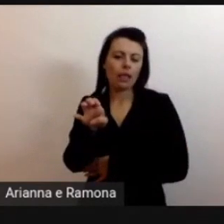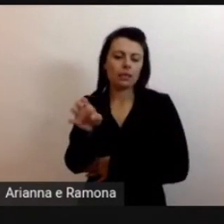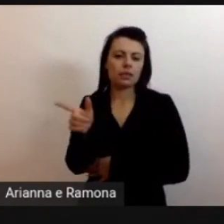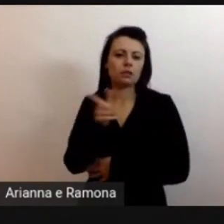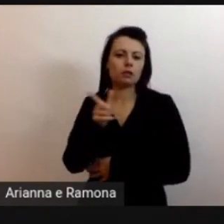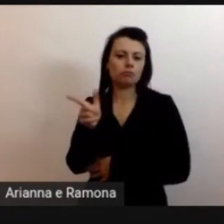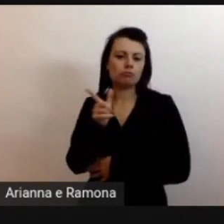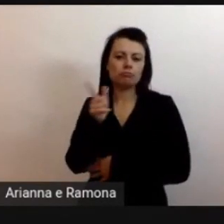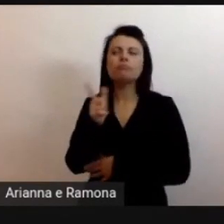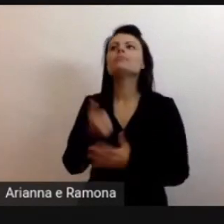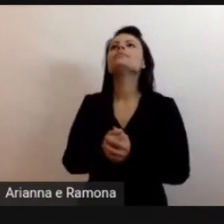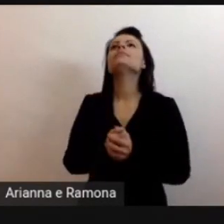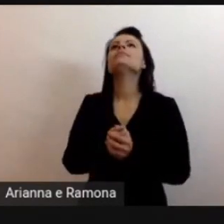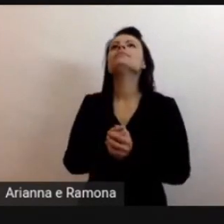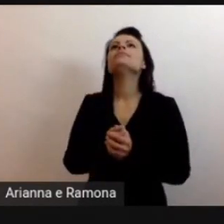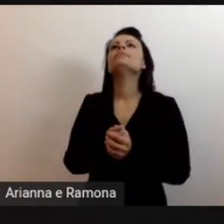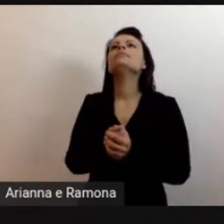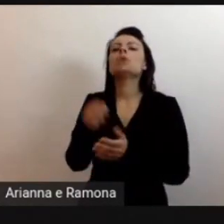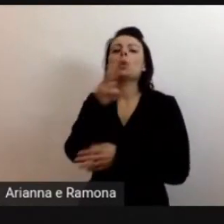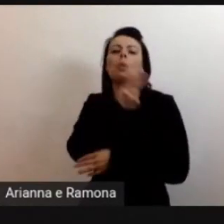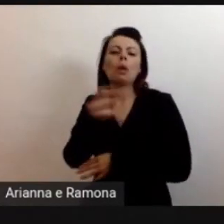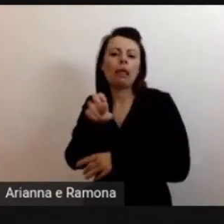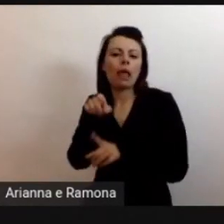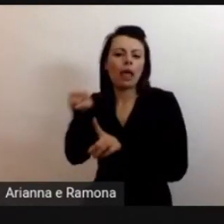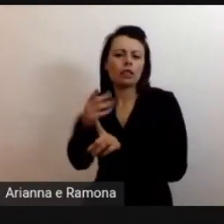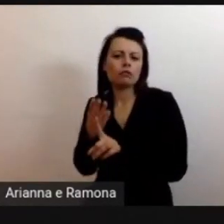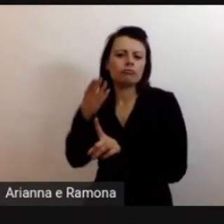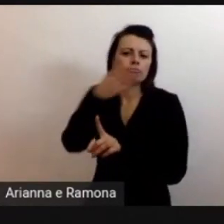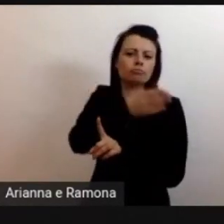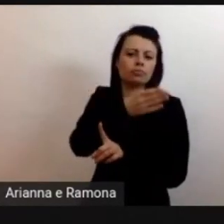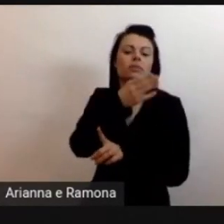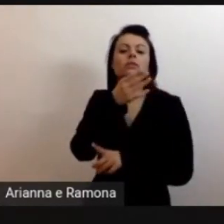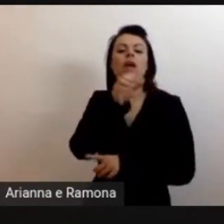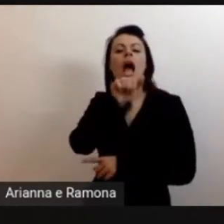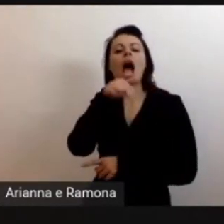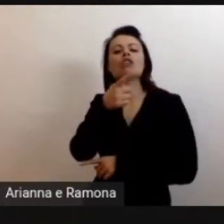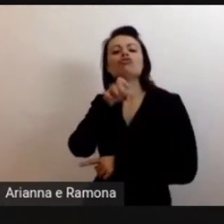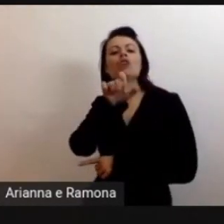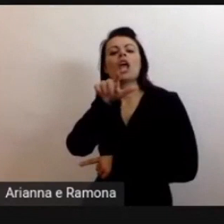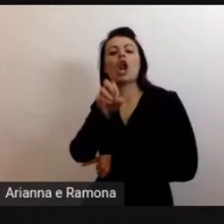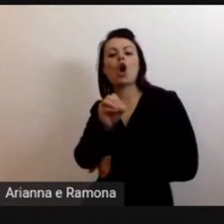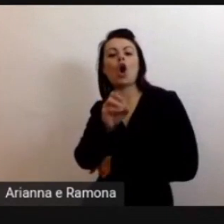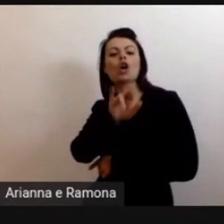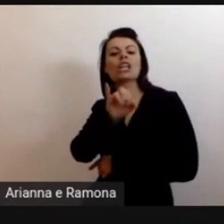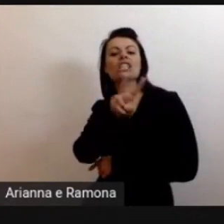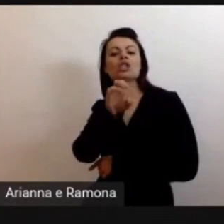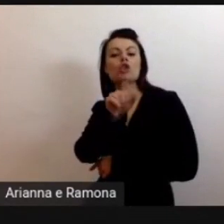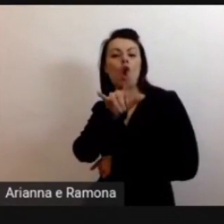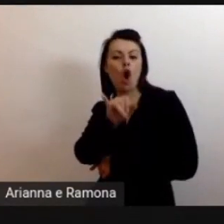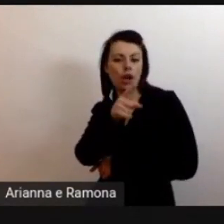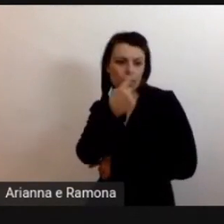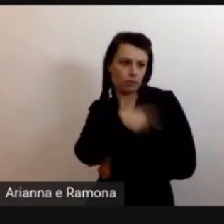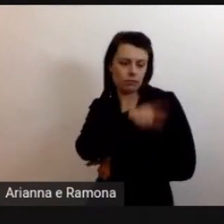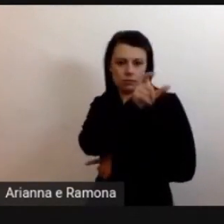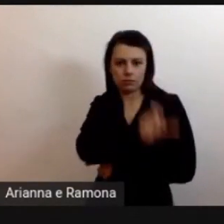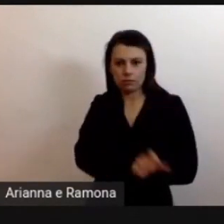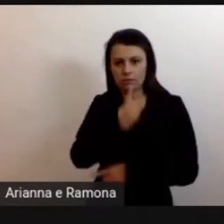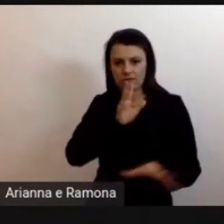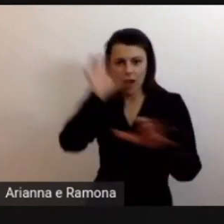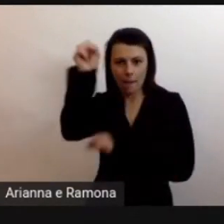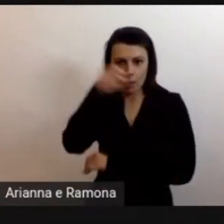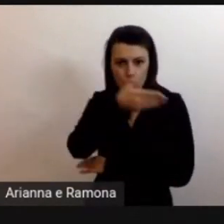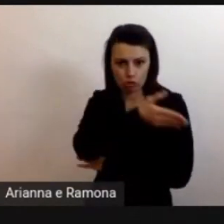vada anche se molto famoso che dice cerchi